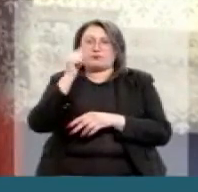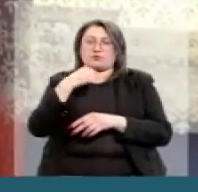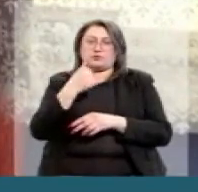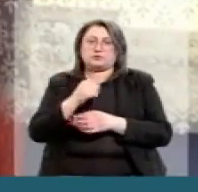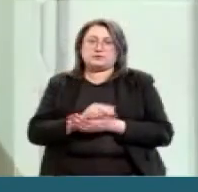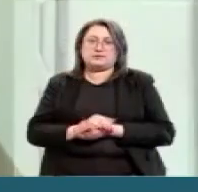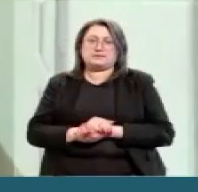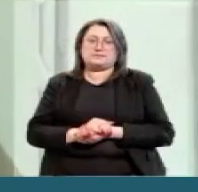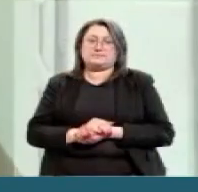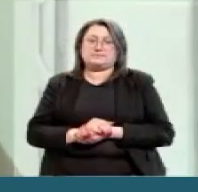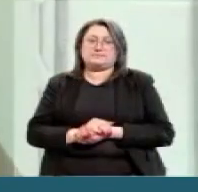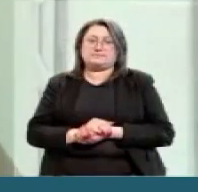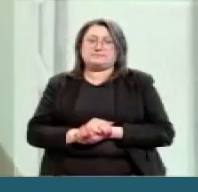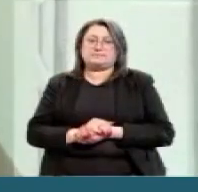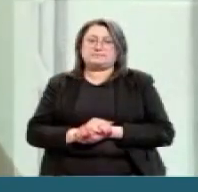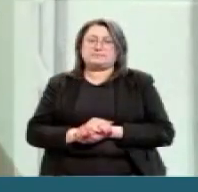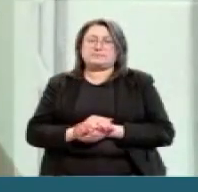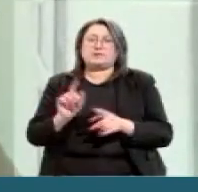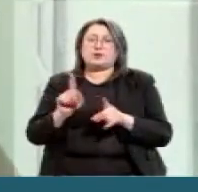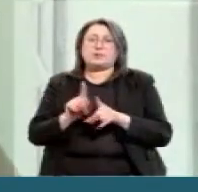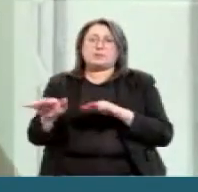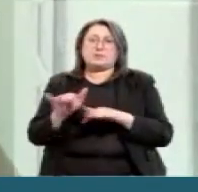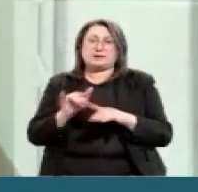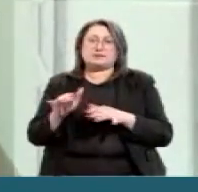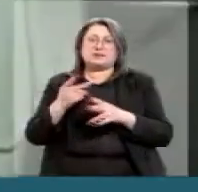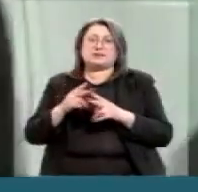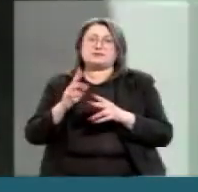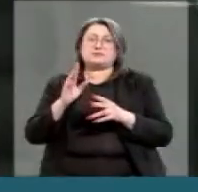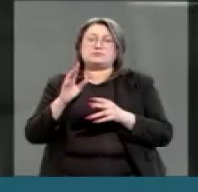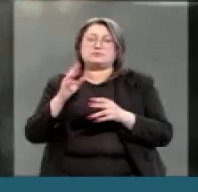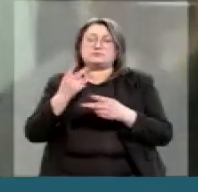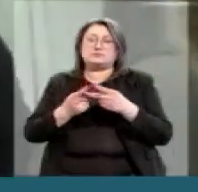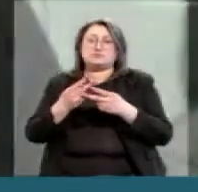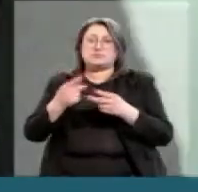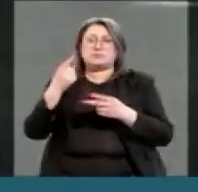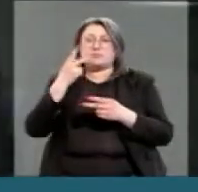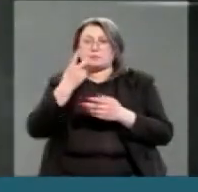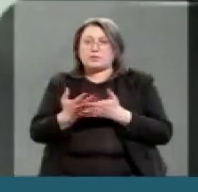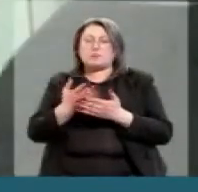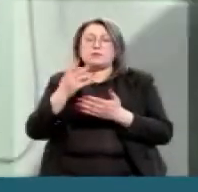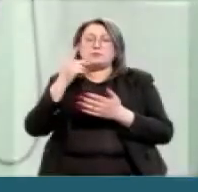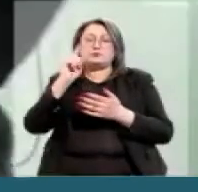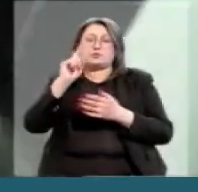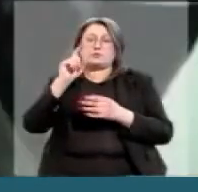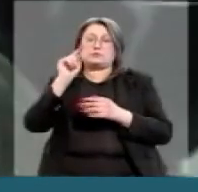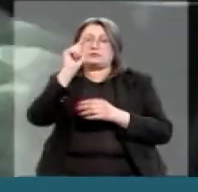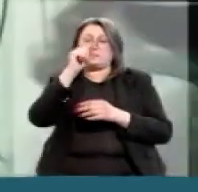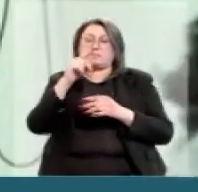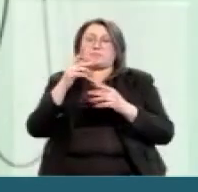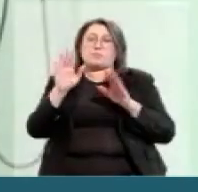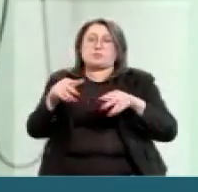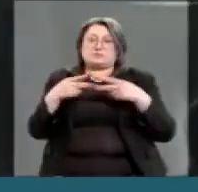рет ұйымдастырылады. Мұндай шаралар жазасын өтеушілерге оларды сыртта күтетін жандардың бар екендігін ұғындыруға мүмкіндік береді,